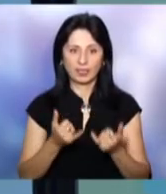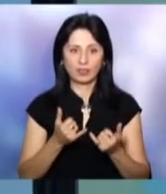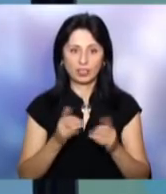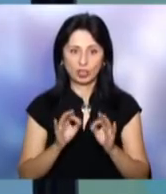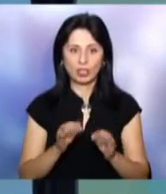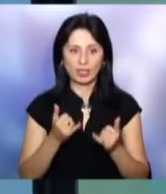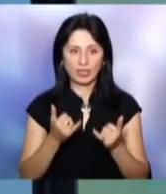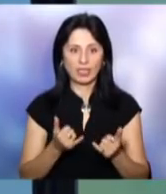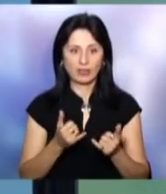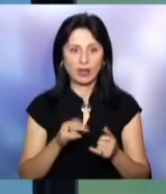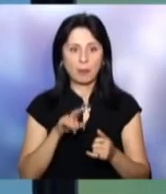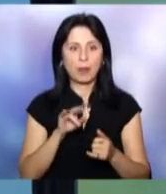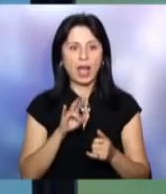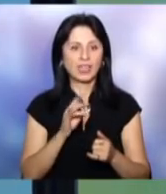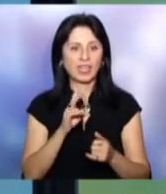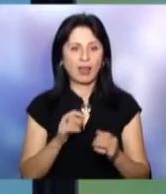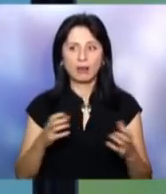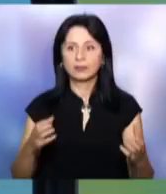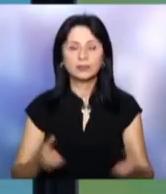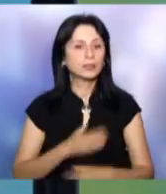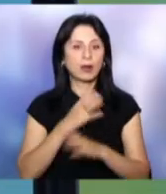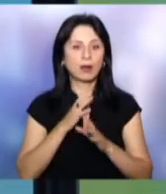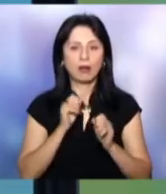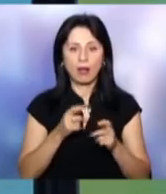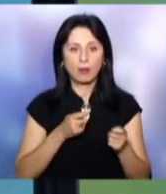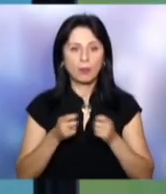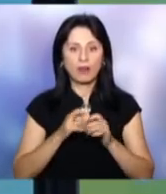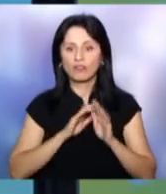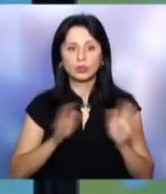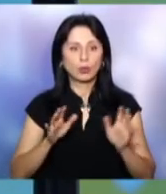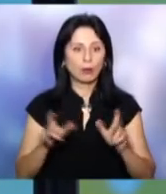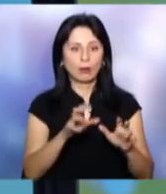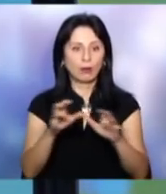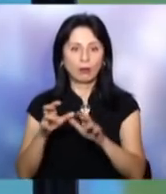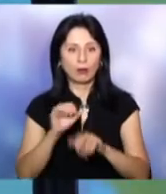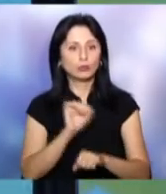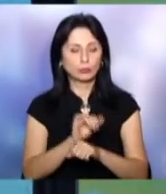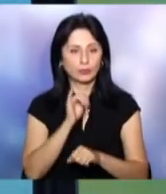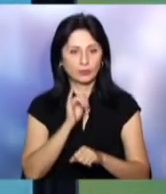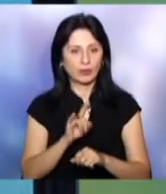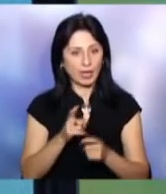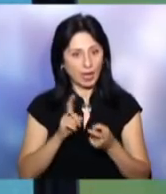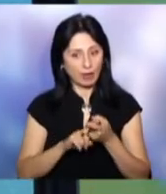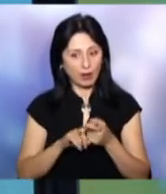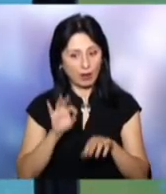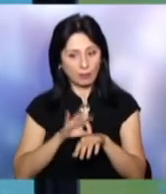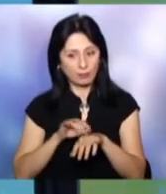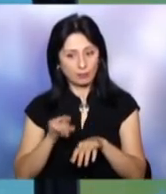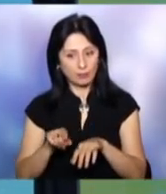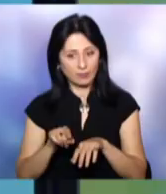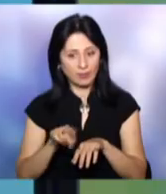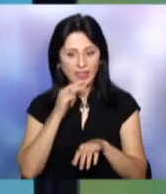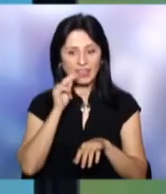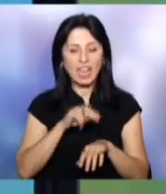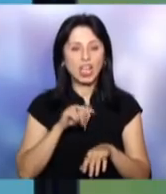უფრო სწორად დღეს ჩვენ პანიკურ შეტევაზე ვსაუბრობთ, როგორ მართოთ ეს შეტევა, მაგრამ რა კავშირია დიაგნოზსა და